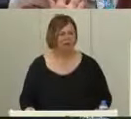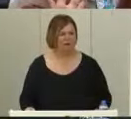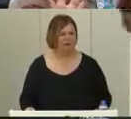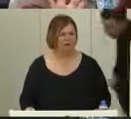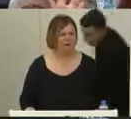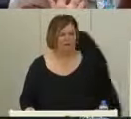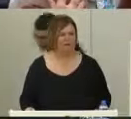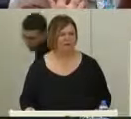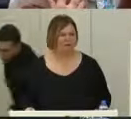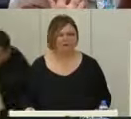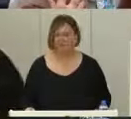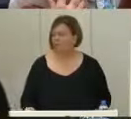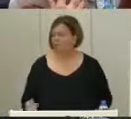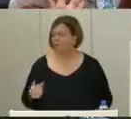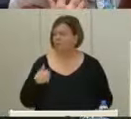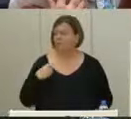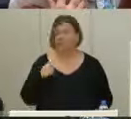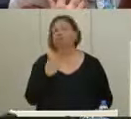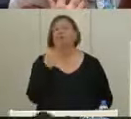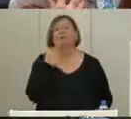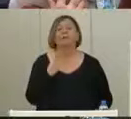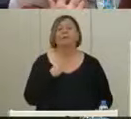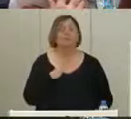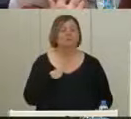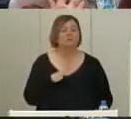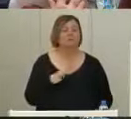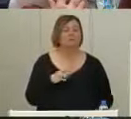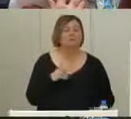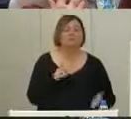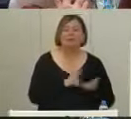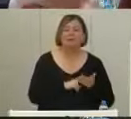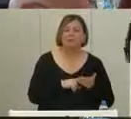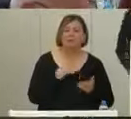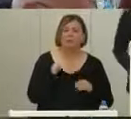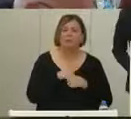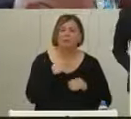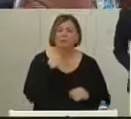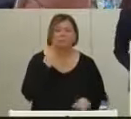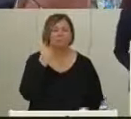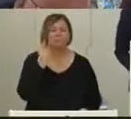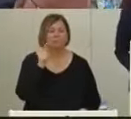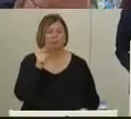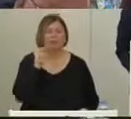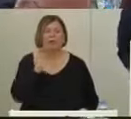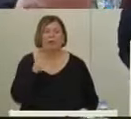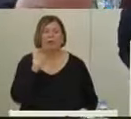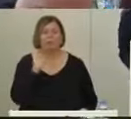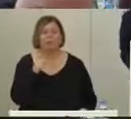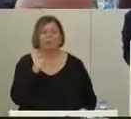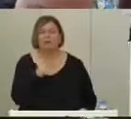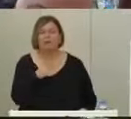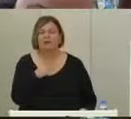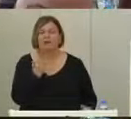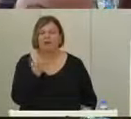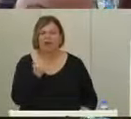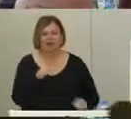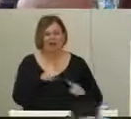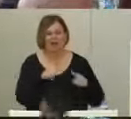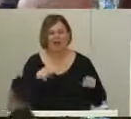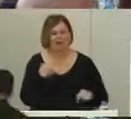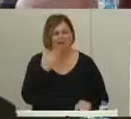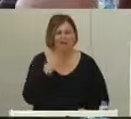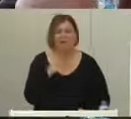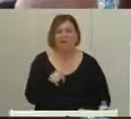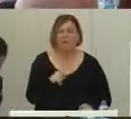adına. Şunu söylemek istiyorum. Söyledi meclis üyemiz, 1959 yılında alınmış bir gayrimenkul dedi.